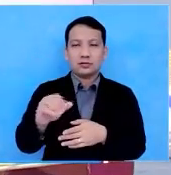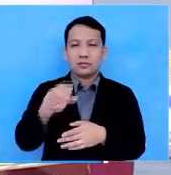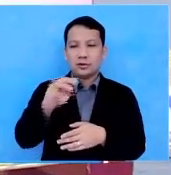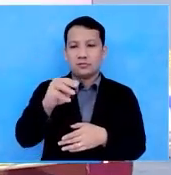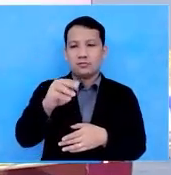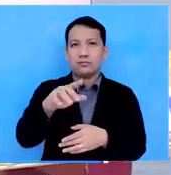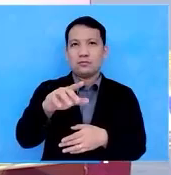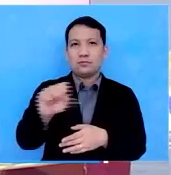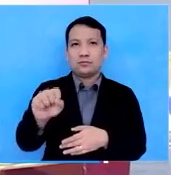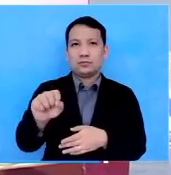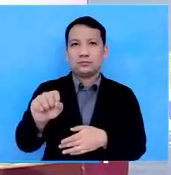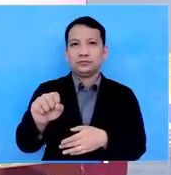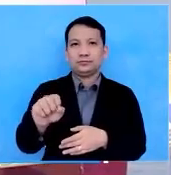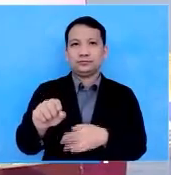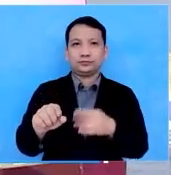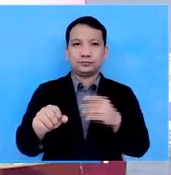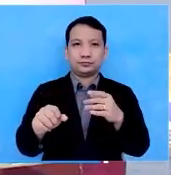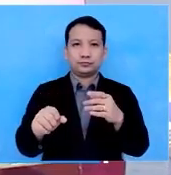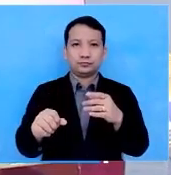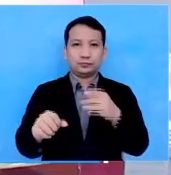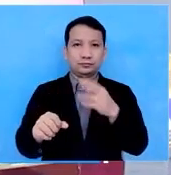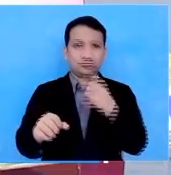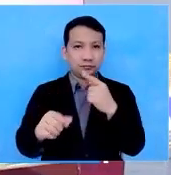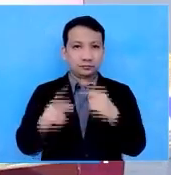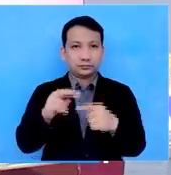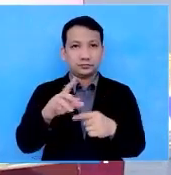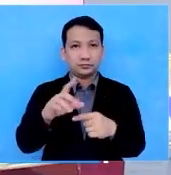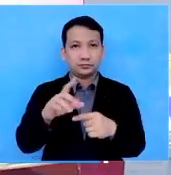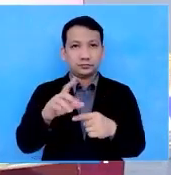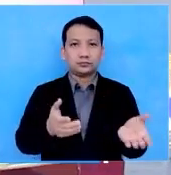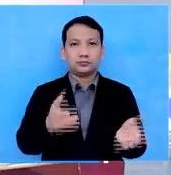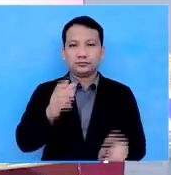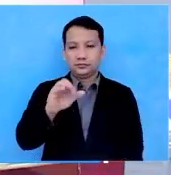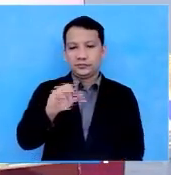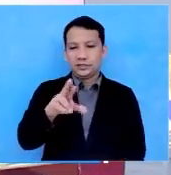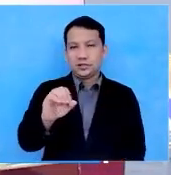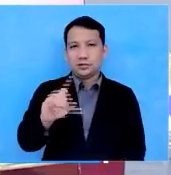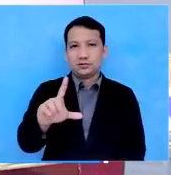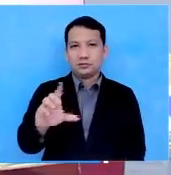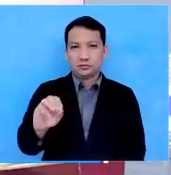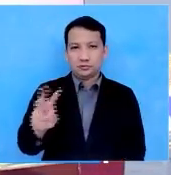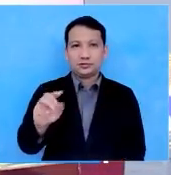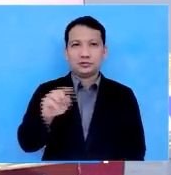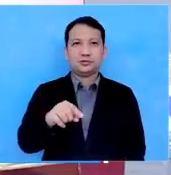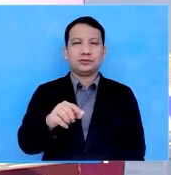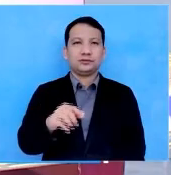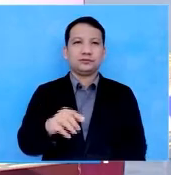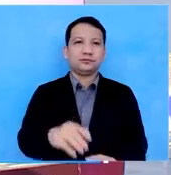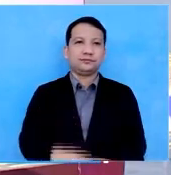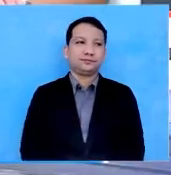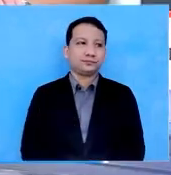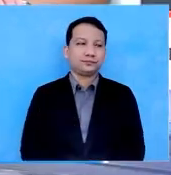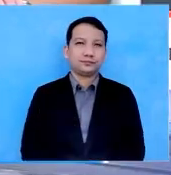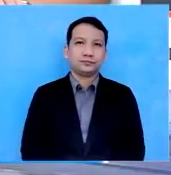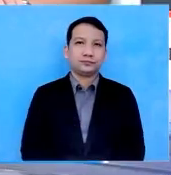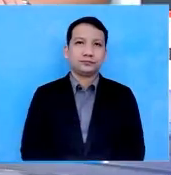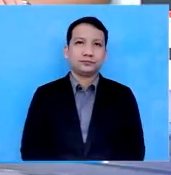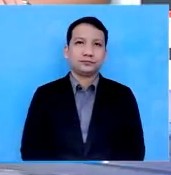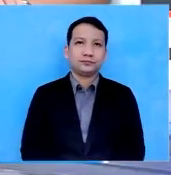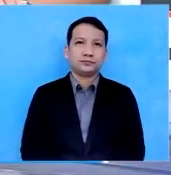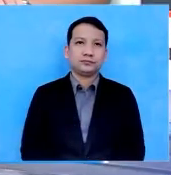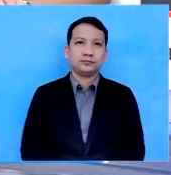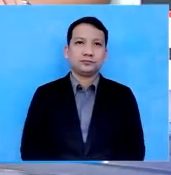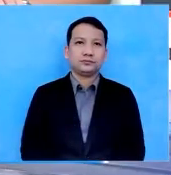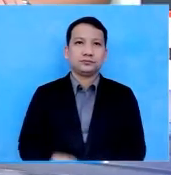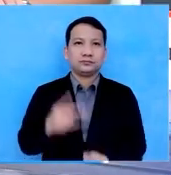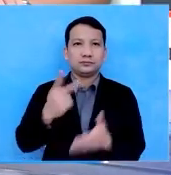ganache, red velvet cream cheese, and carrot cheese po. Nag-ano ka ba? Medyo na-apektuhan yung pricing